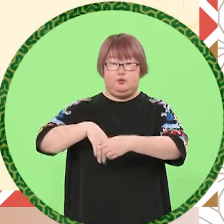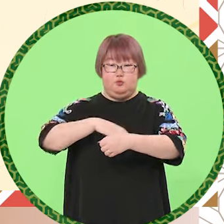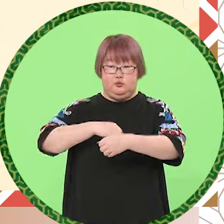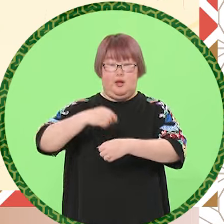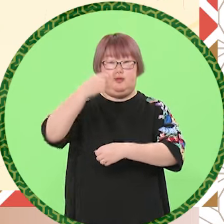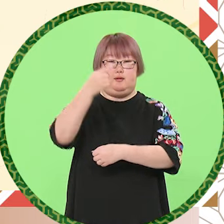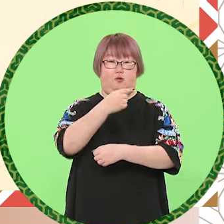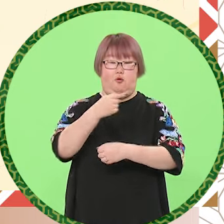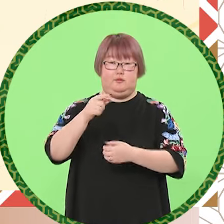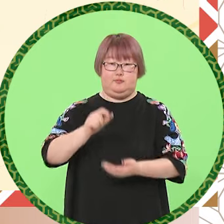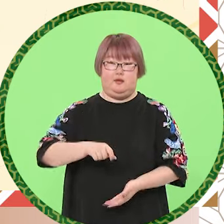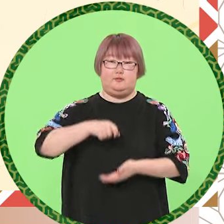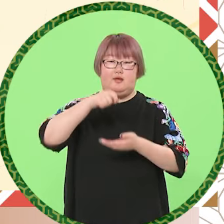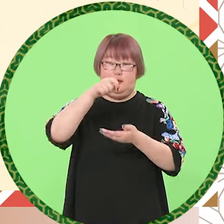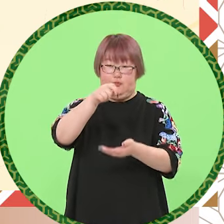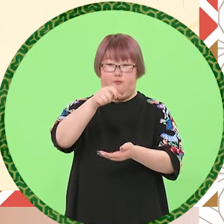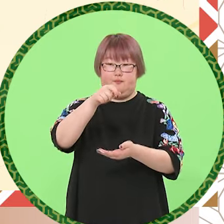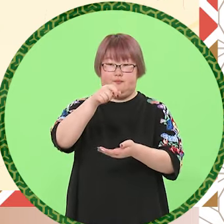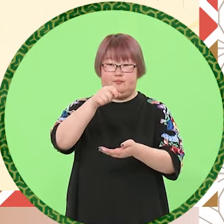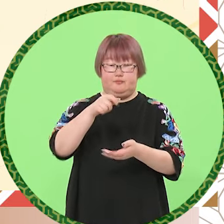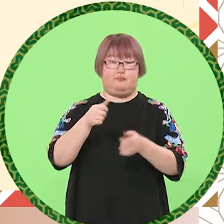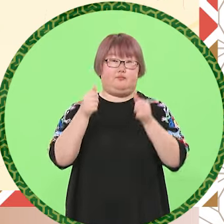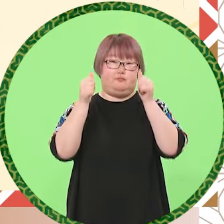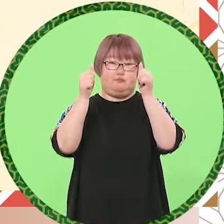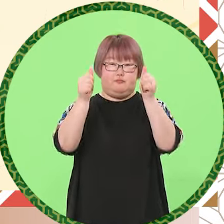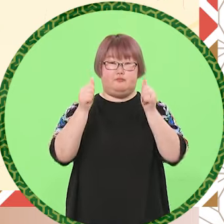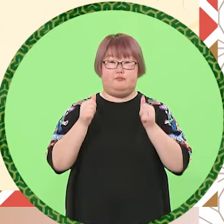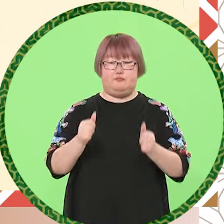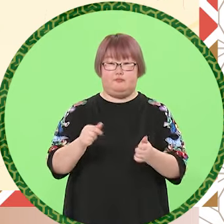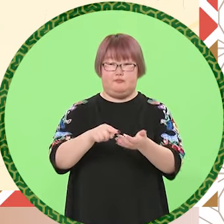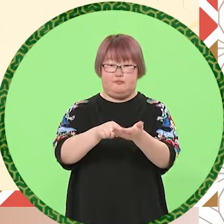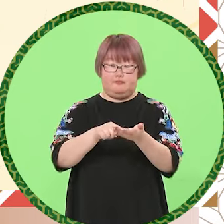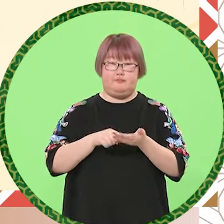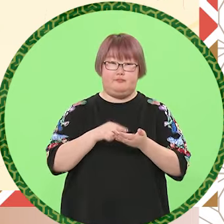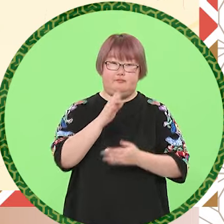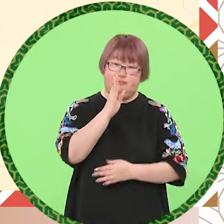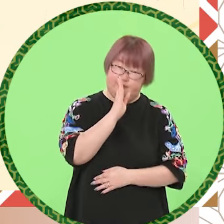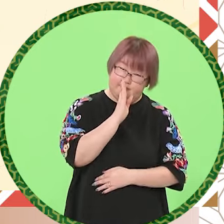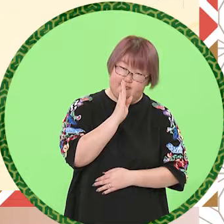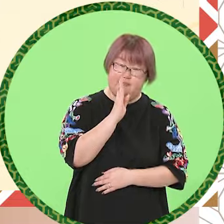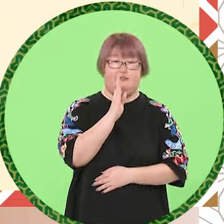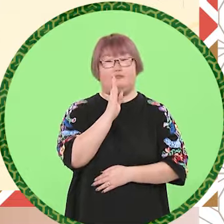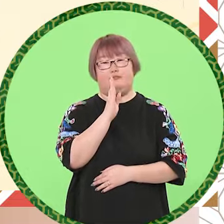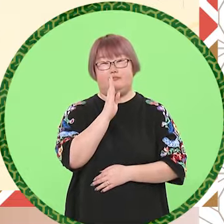品を抽選で1名の方にプレゼントするぞい。番組ホームページ